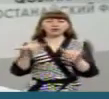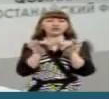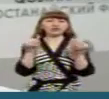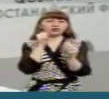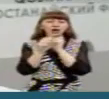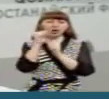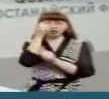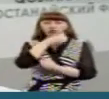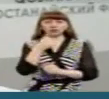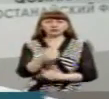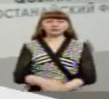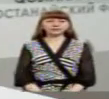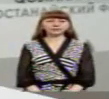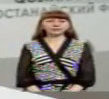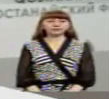20%-дан